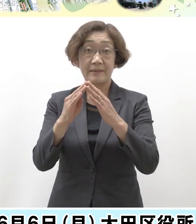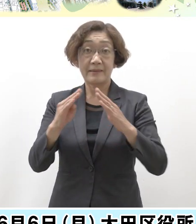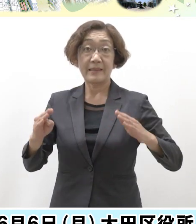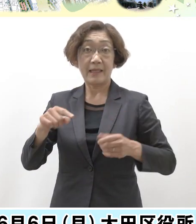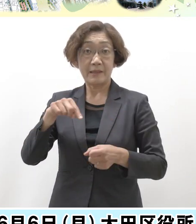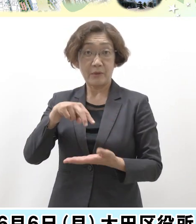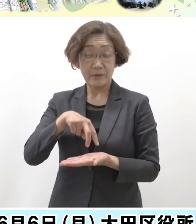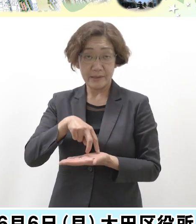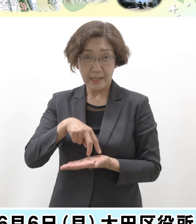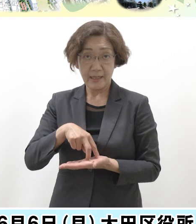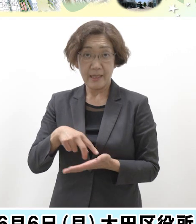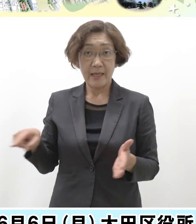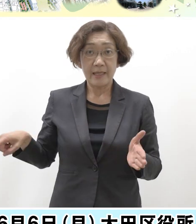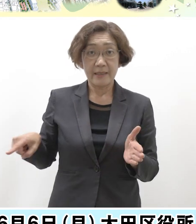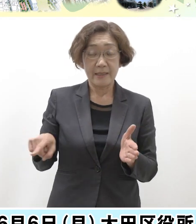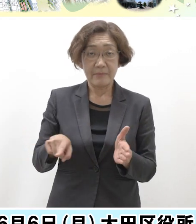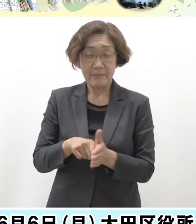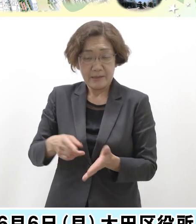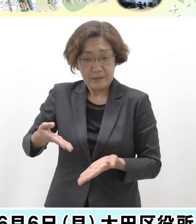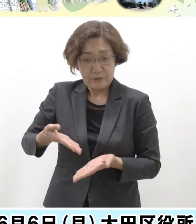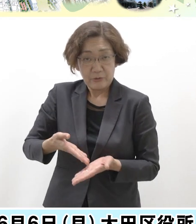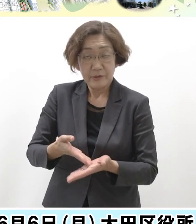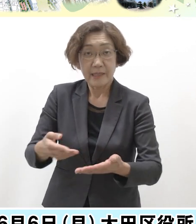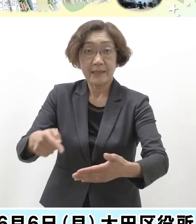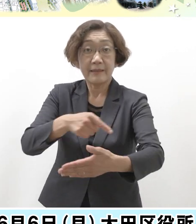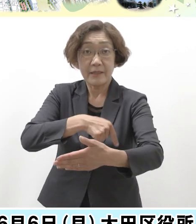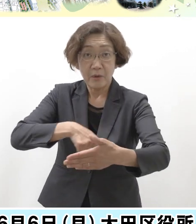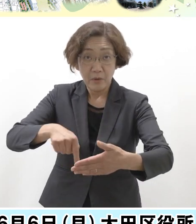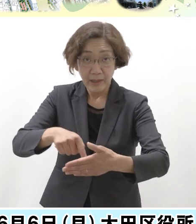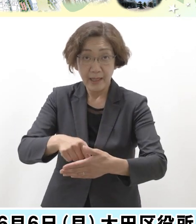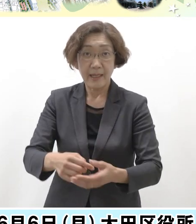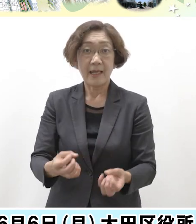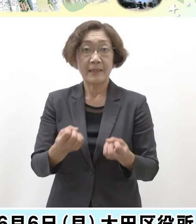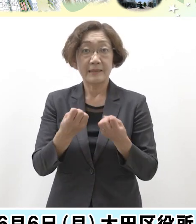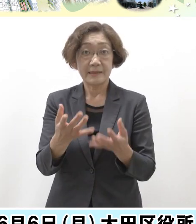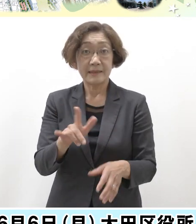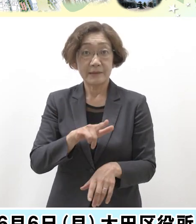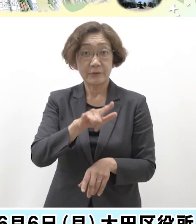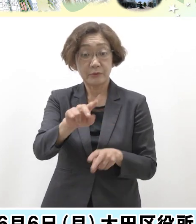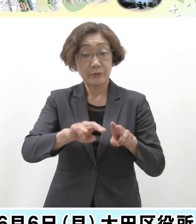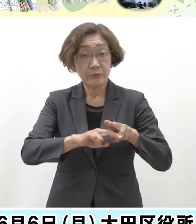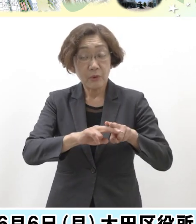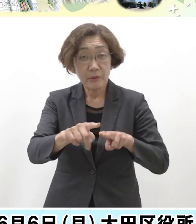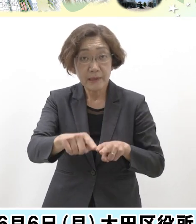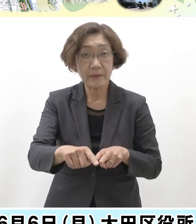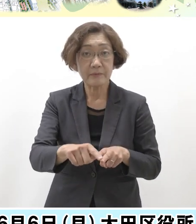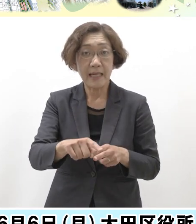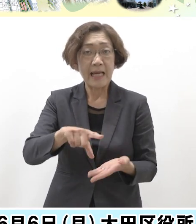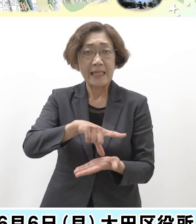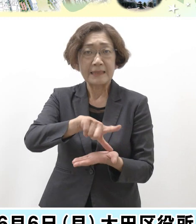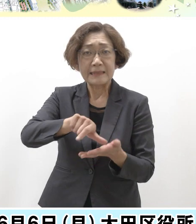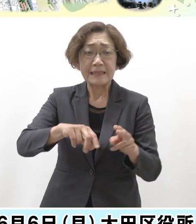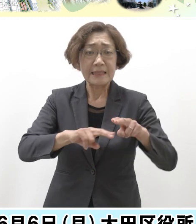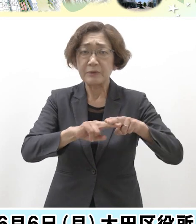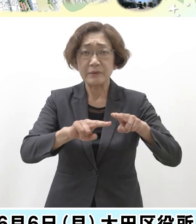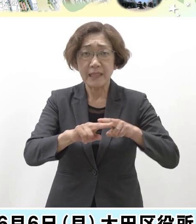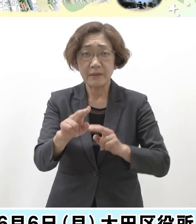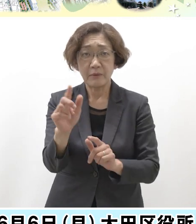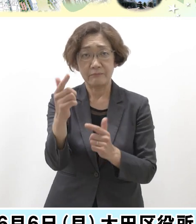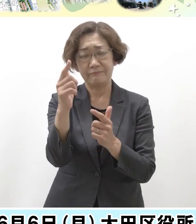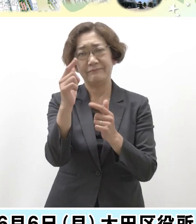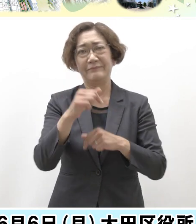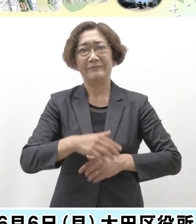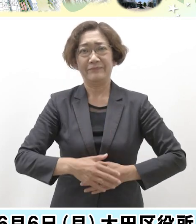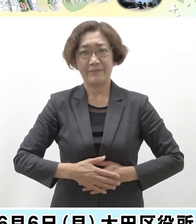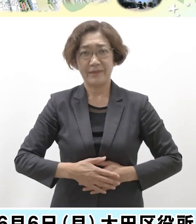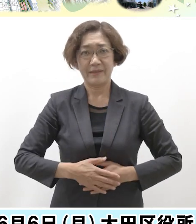れまで一貫して主張してきたのは、新空港線は単なるローカル路線ではなく広域交通